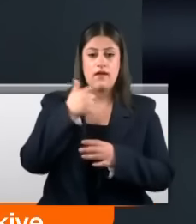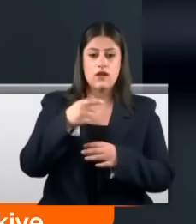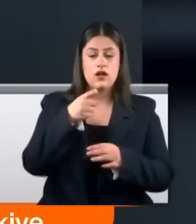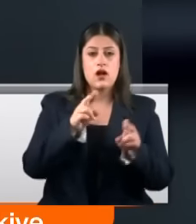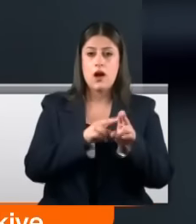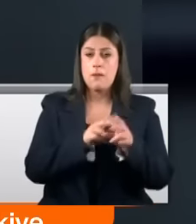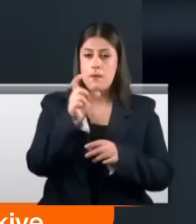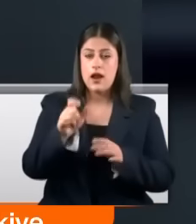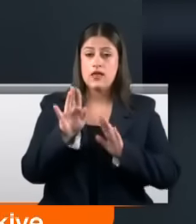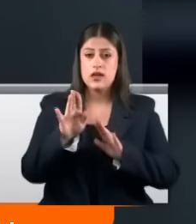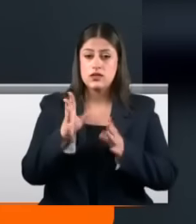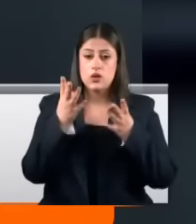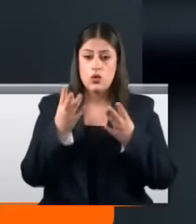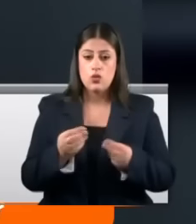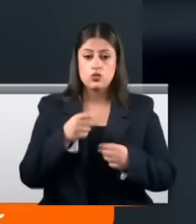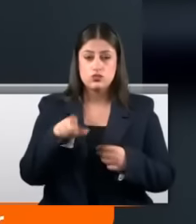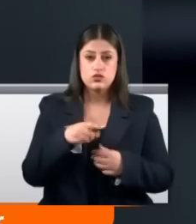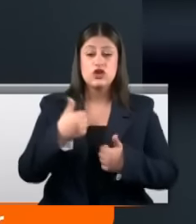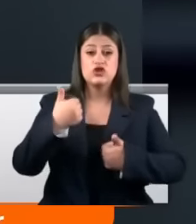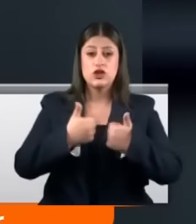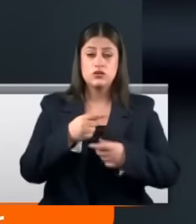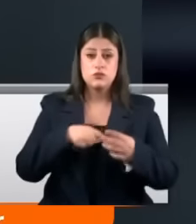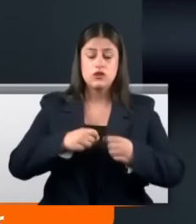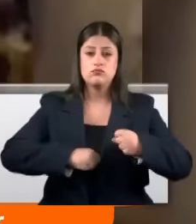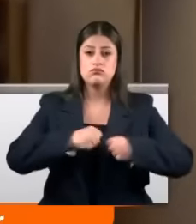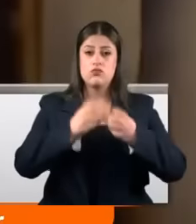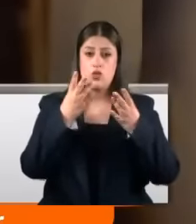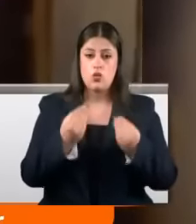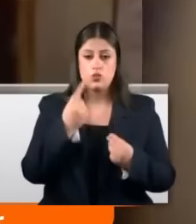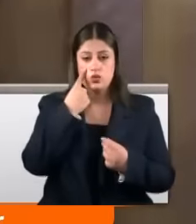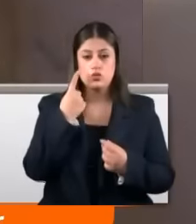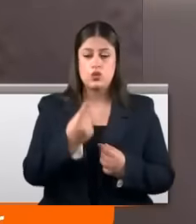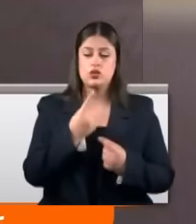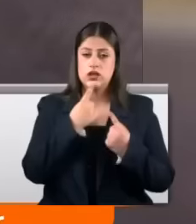desteğini açıklaması da yarışın kafa kafaya gittiğinin göstergesi.